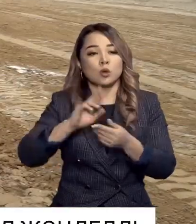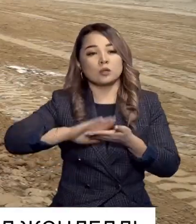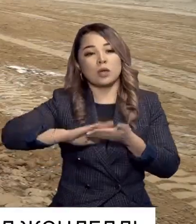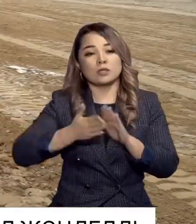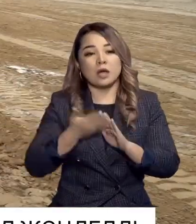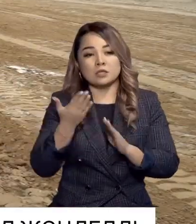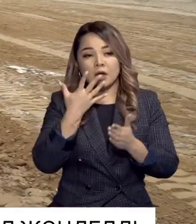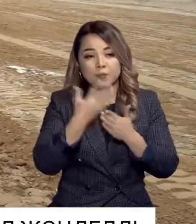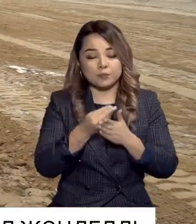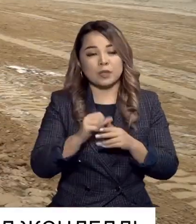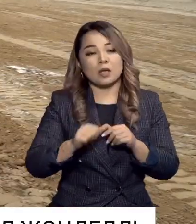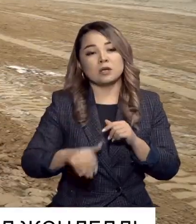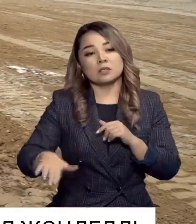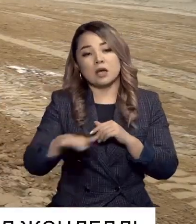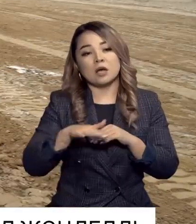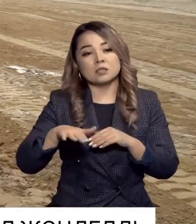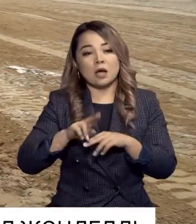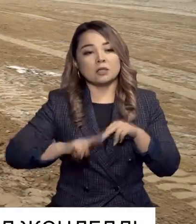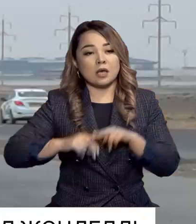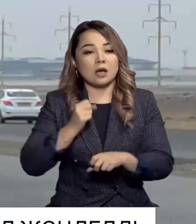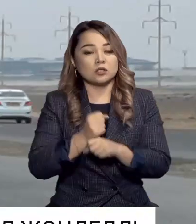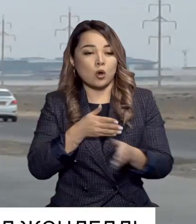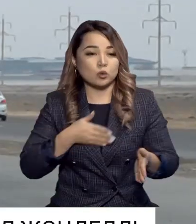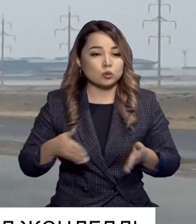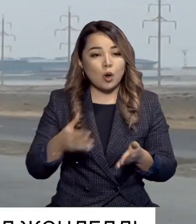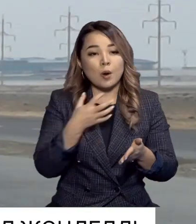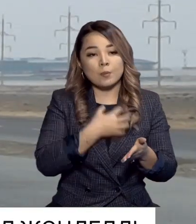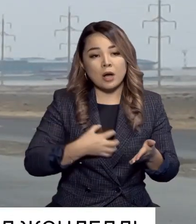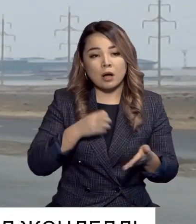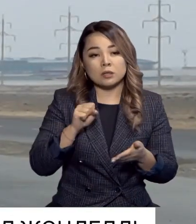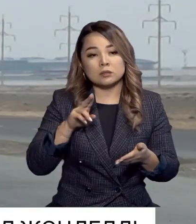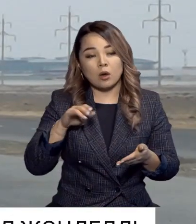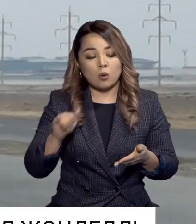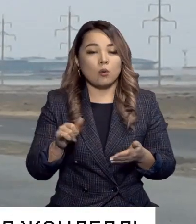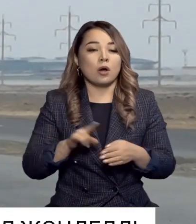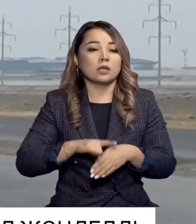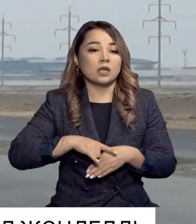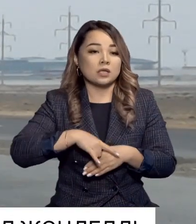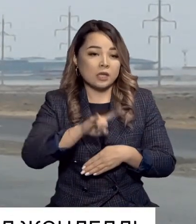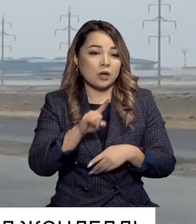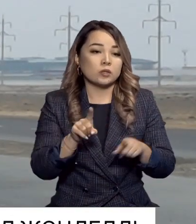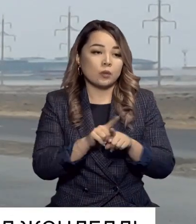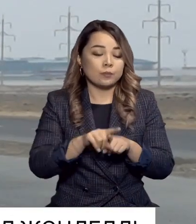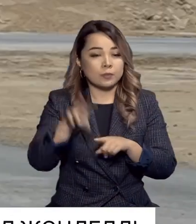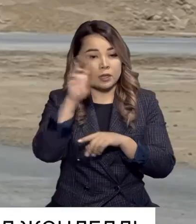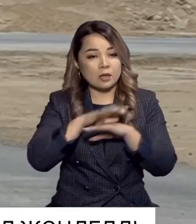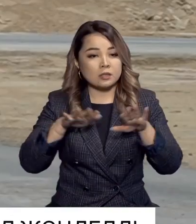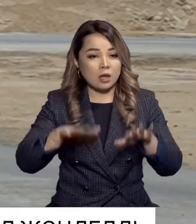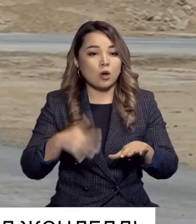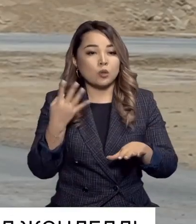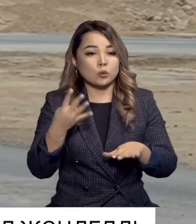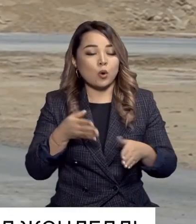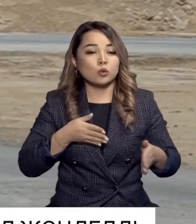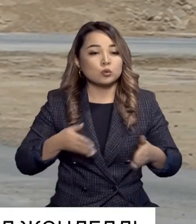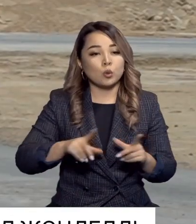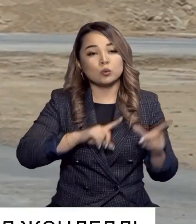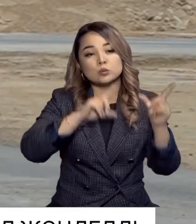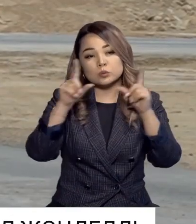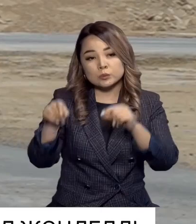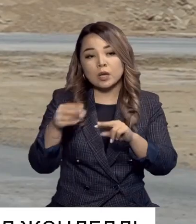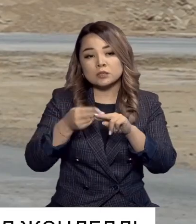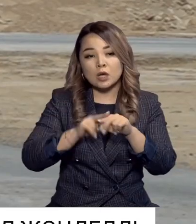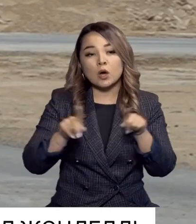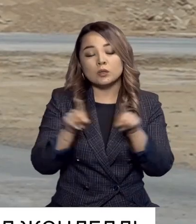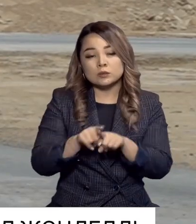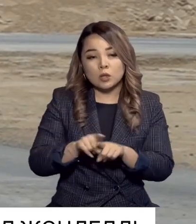мақсатында жағажайға жол салынуда. Келесі маңызды жоба Ақтау әуежай және елді мекендерді айналып өтетін 4 жолақты жол. 25